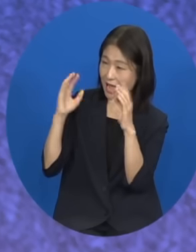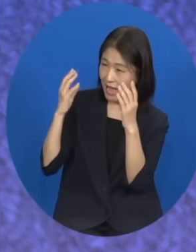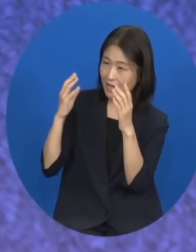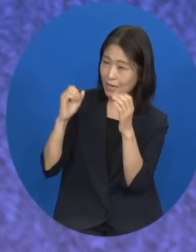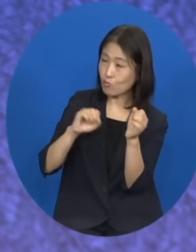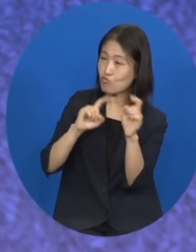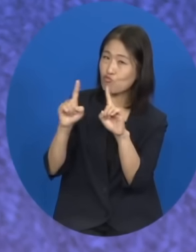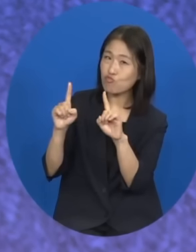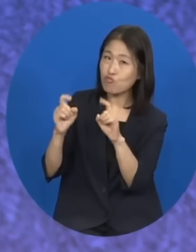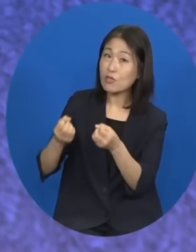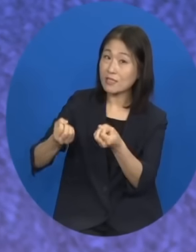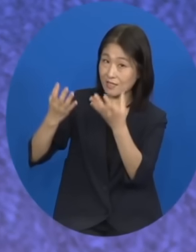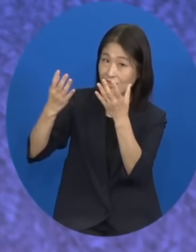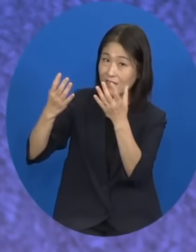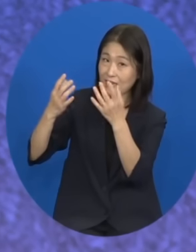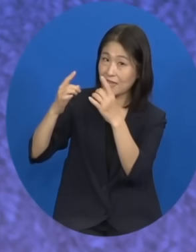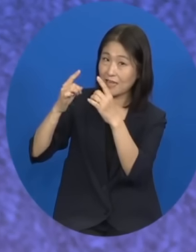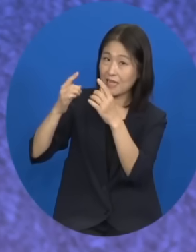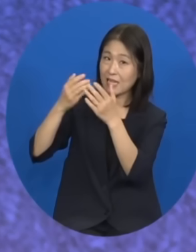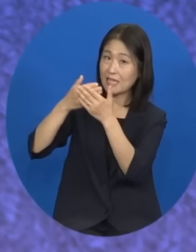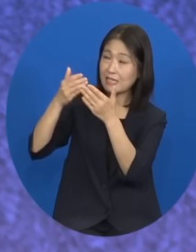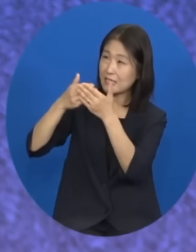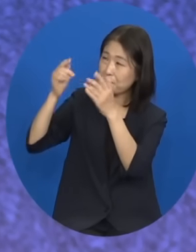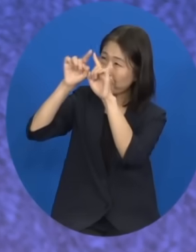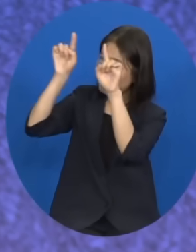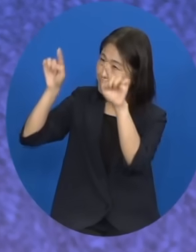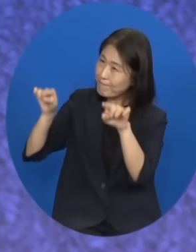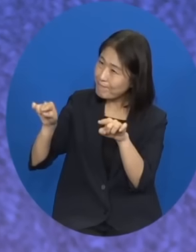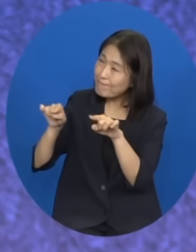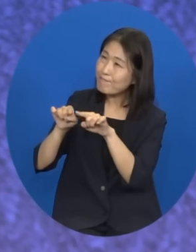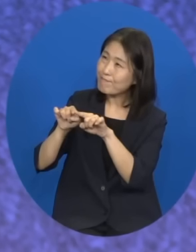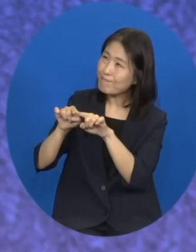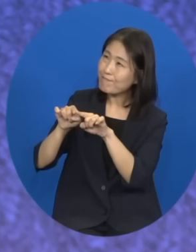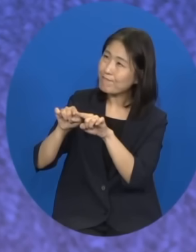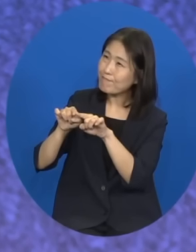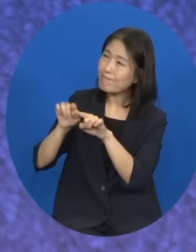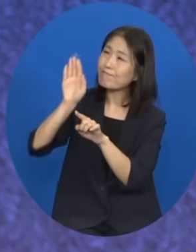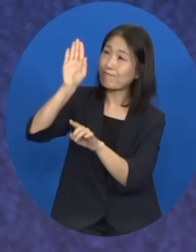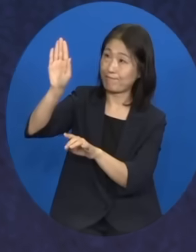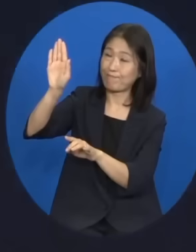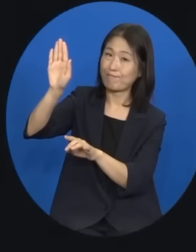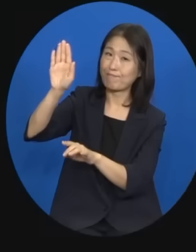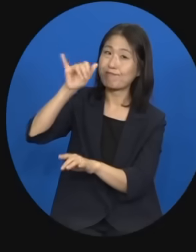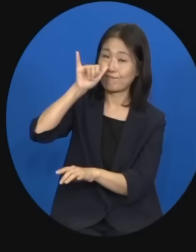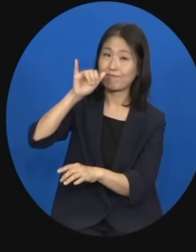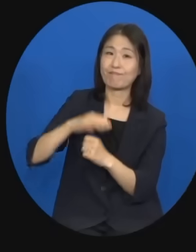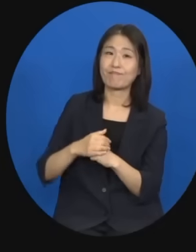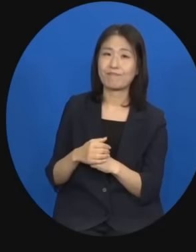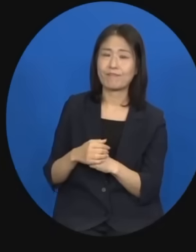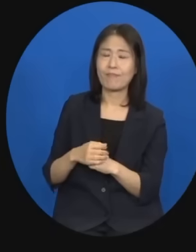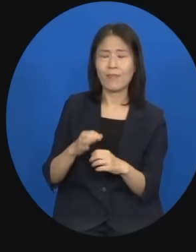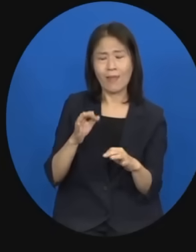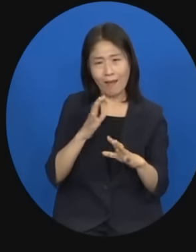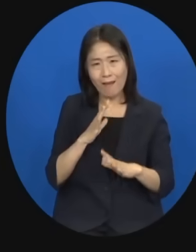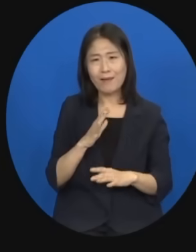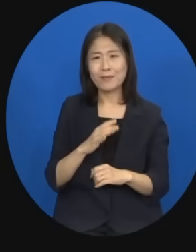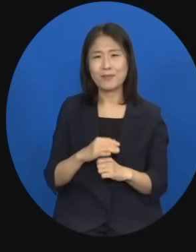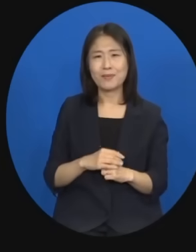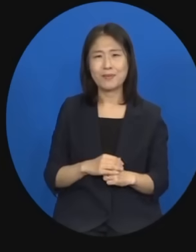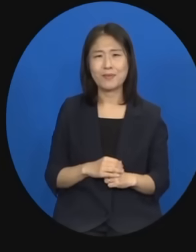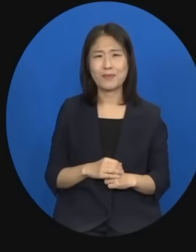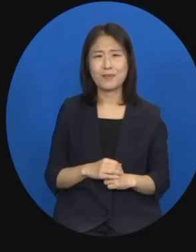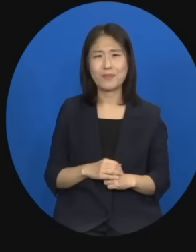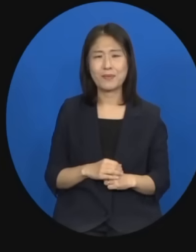부활절에 작품을 하나 거기다가 걸어놓은 게 있는데 깜짝 놀랐어요.